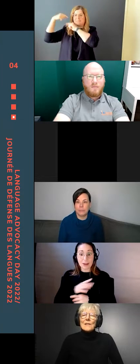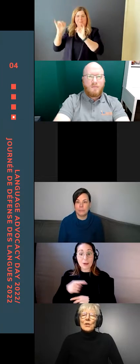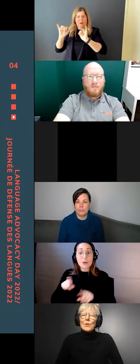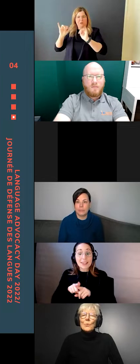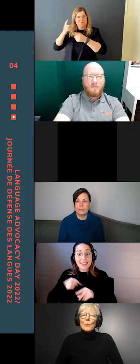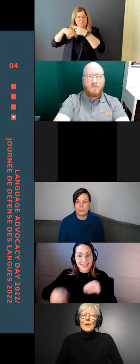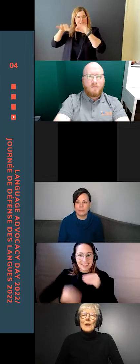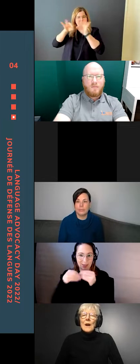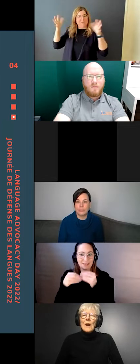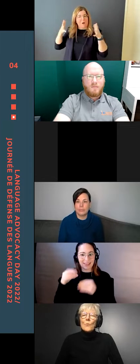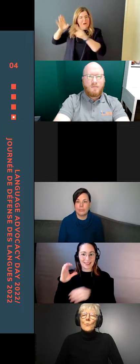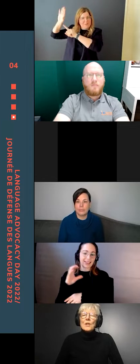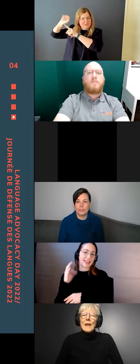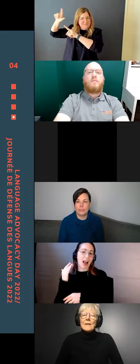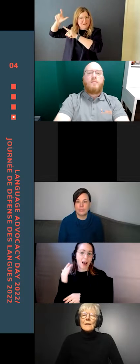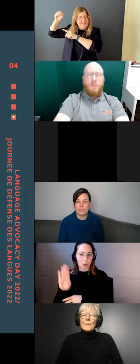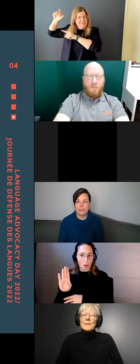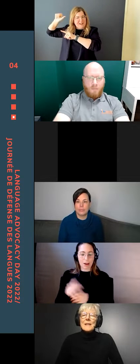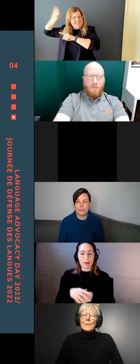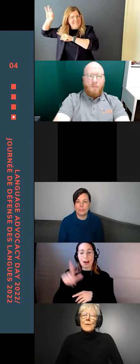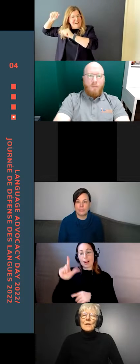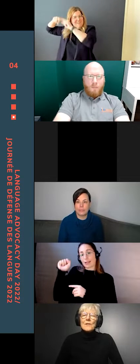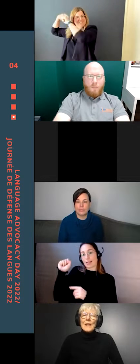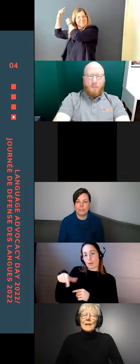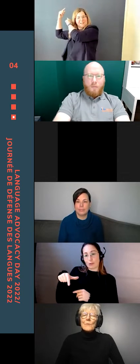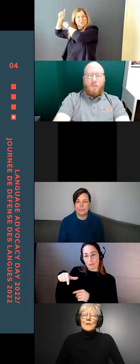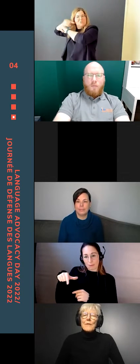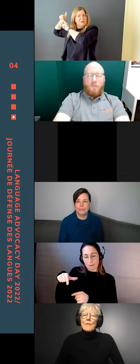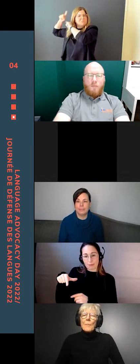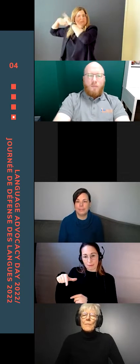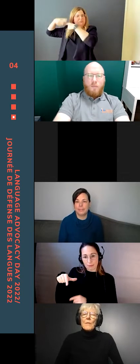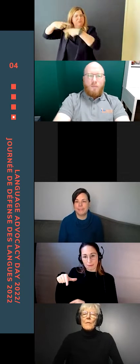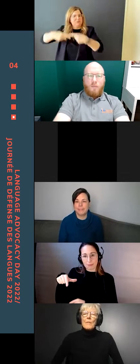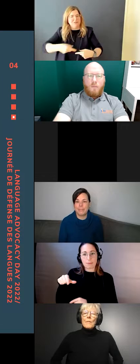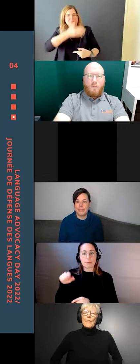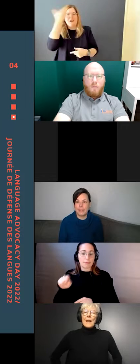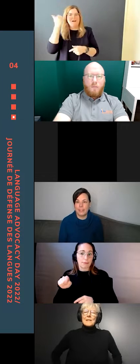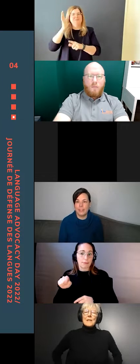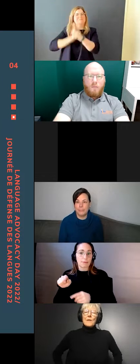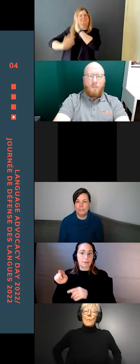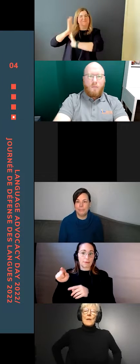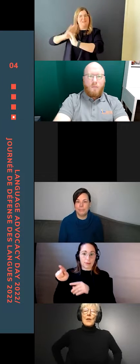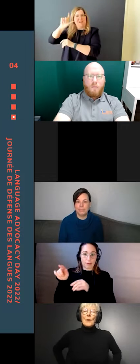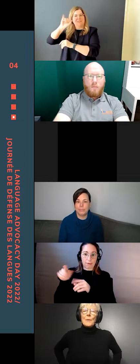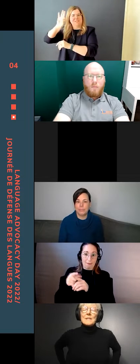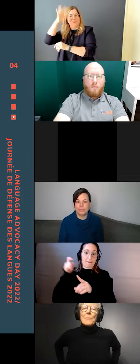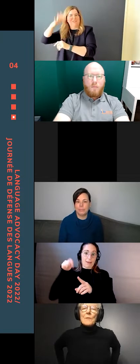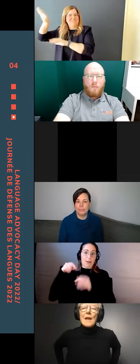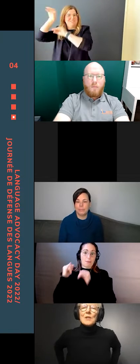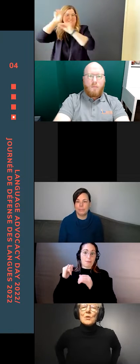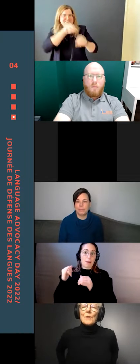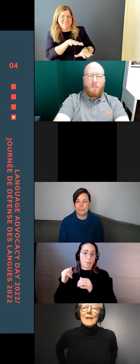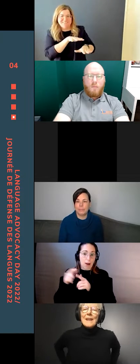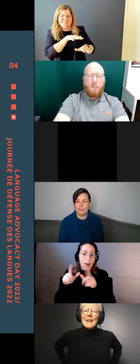Donc, de plus, si je peux ajouter, le LSQ sont